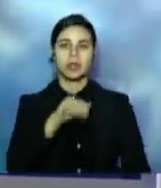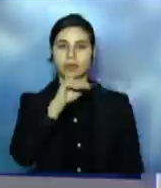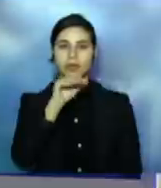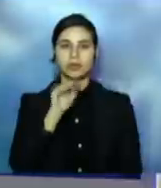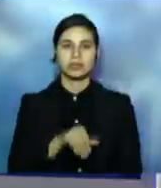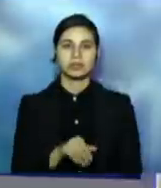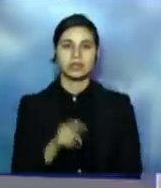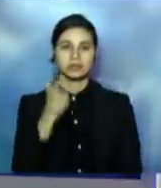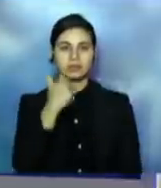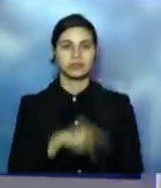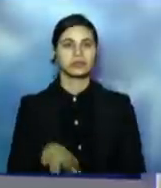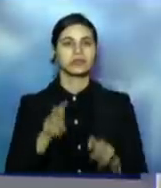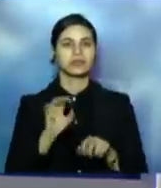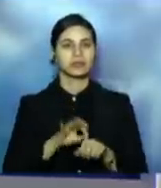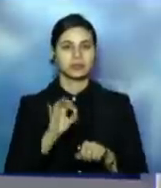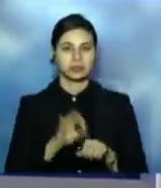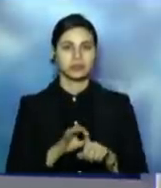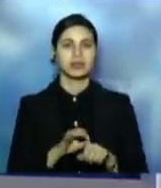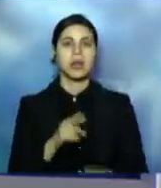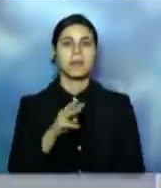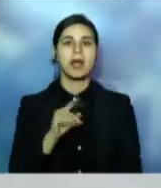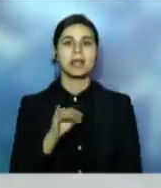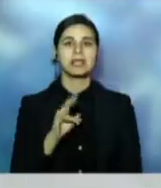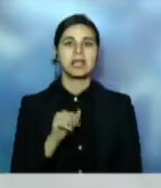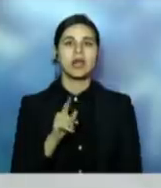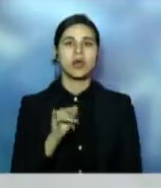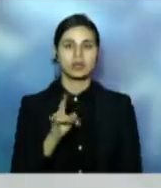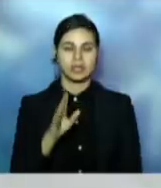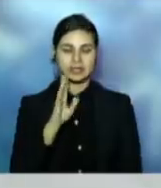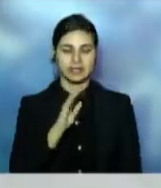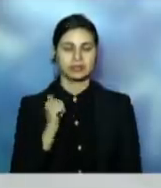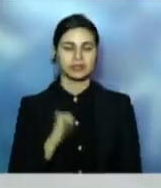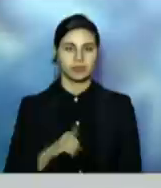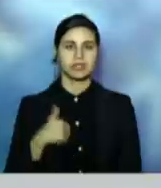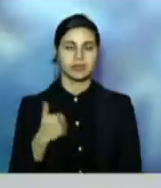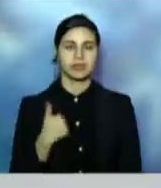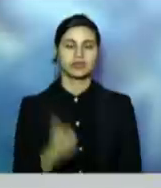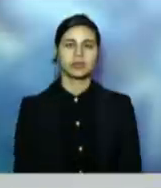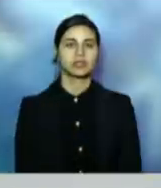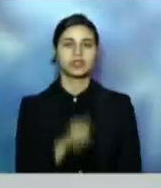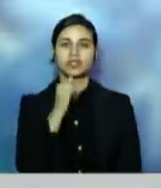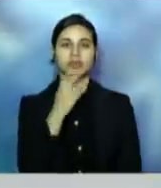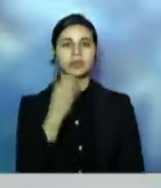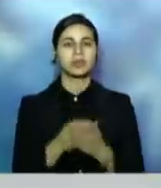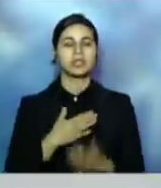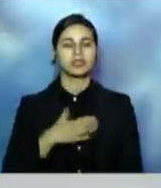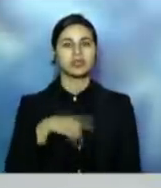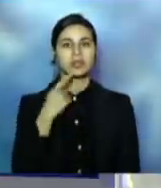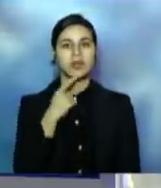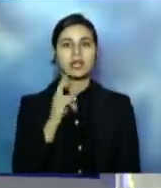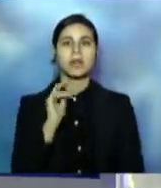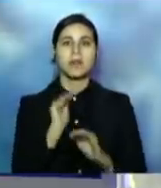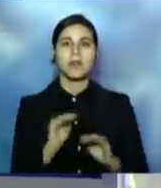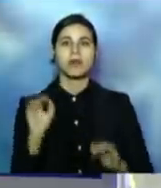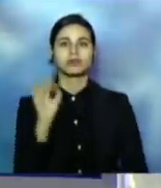პროფესორი, ენდოკრინოლოგი ქალბატონი მარინა გორდელაძე. დილამშვიდობისა ქალბატონი მარინა. მოგესალმებით. შეუძლებელია ჩვენ ვისაუბროთ ბავშვთა და